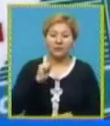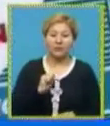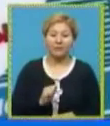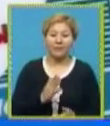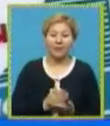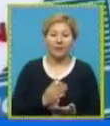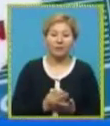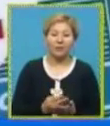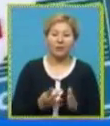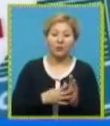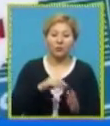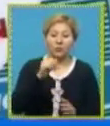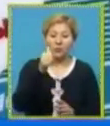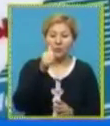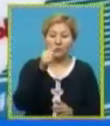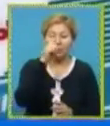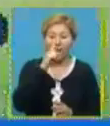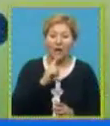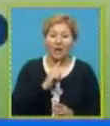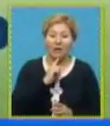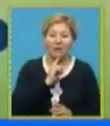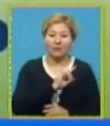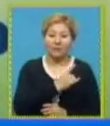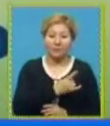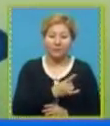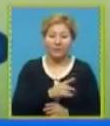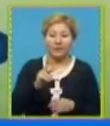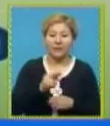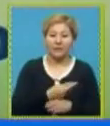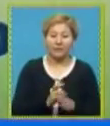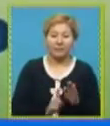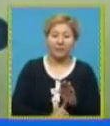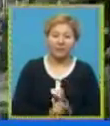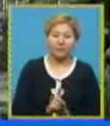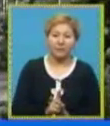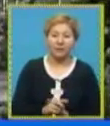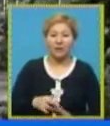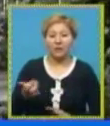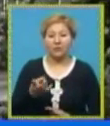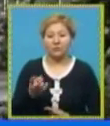айдан асқан бүлдіршіндерге екпе жасату қолға алыныпты. Ауру демдегеннен алдын алған тиімді,